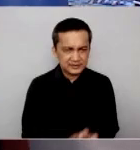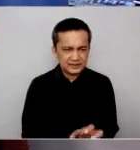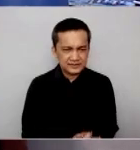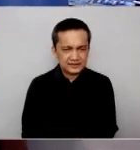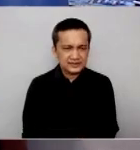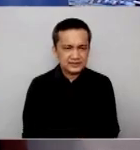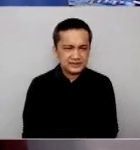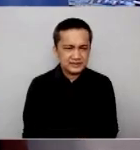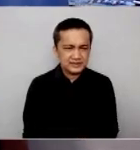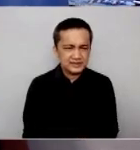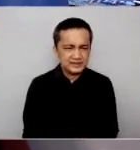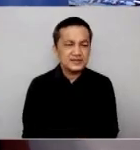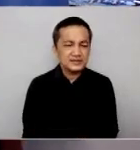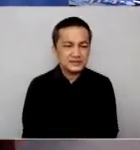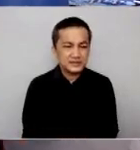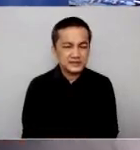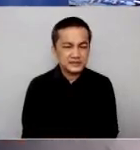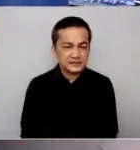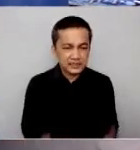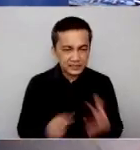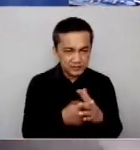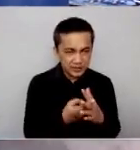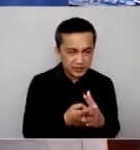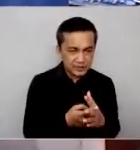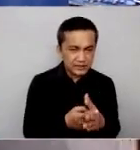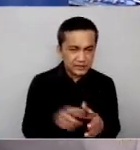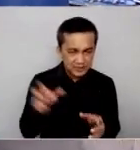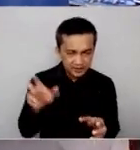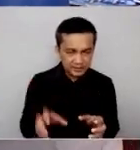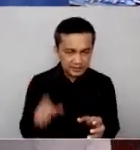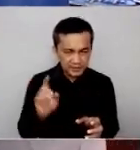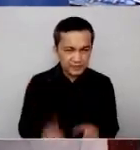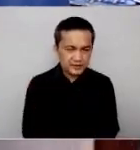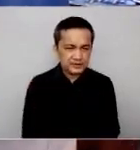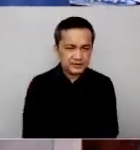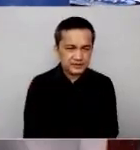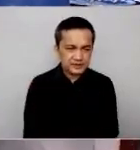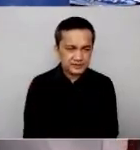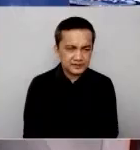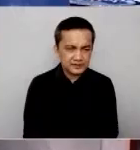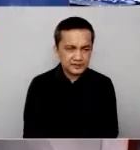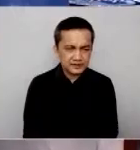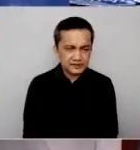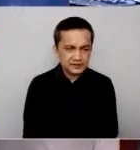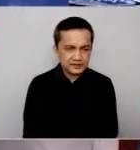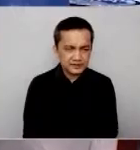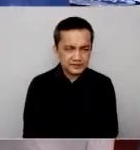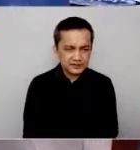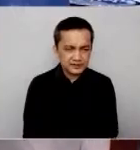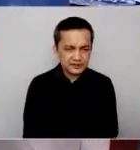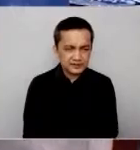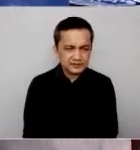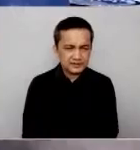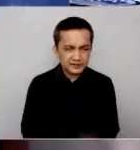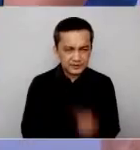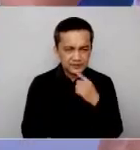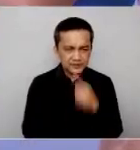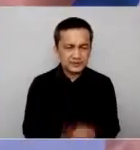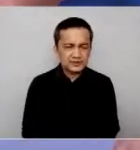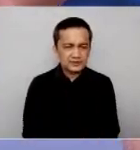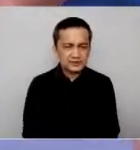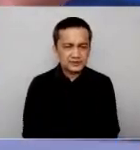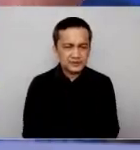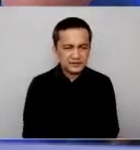Sa una. Take down, ibaba. Two hands na naman. Two hands po. Wow! Kapag nag-stack ka po. Bilis mag-lift.